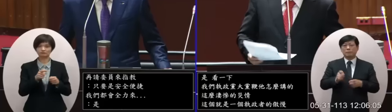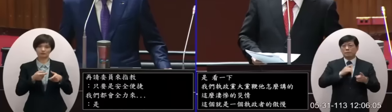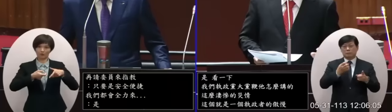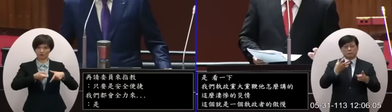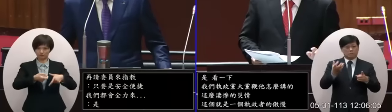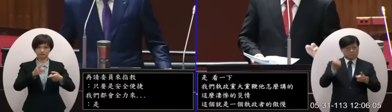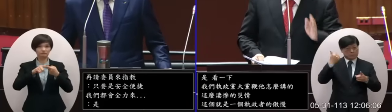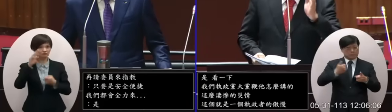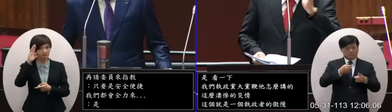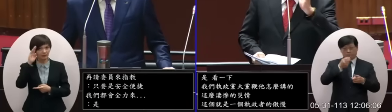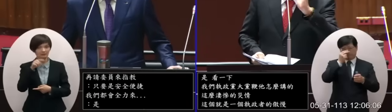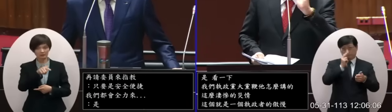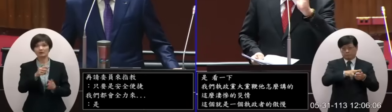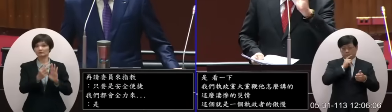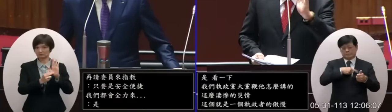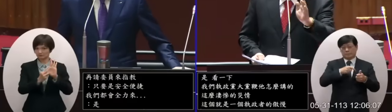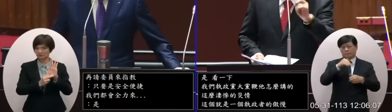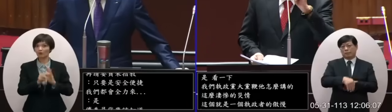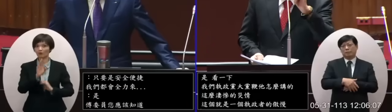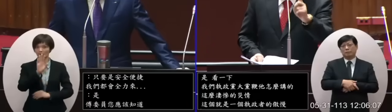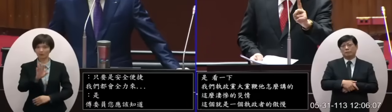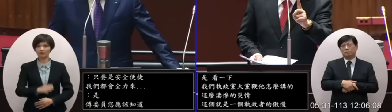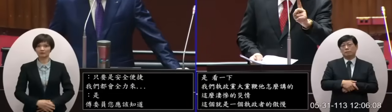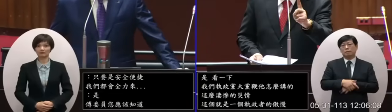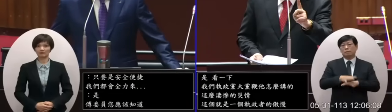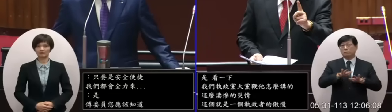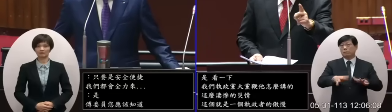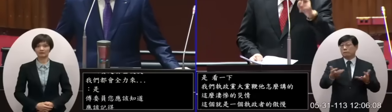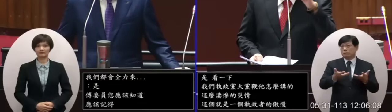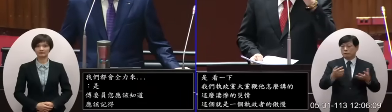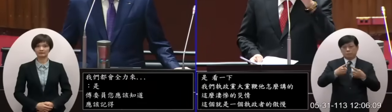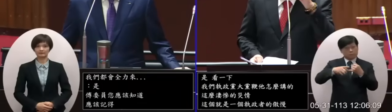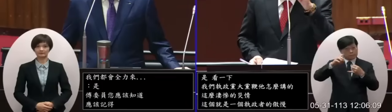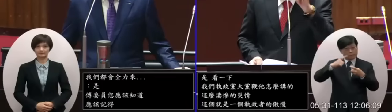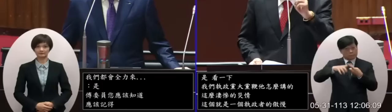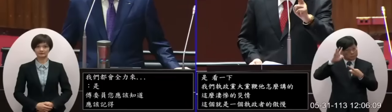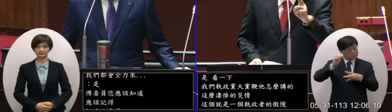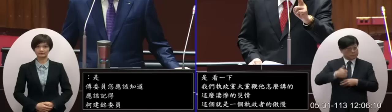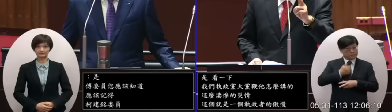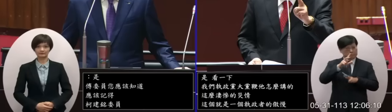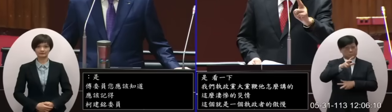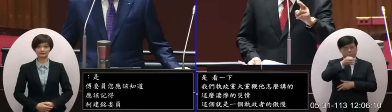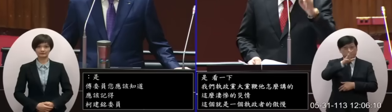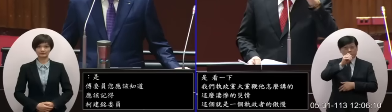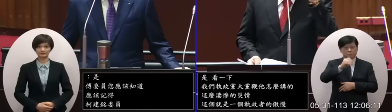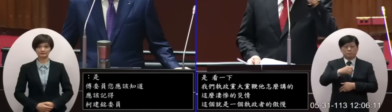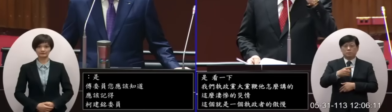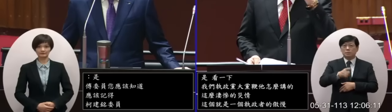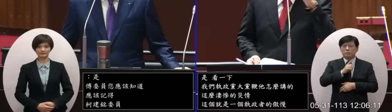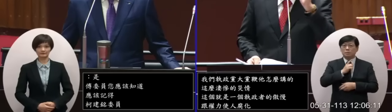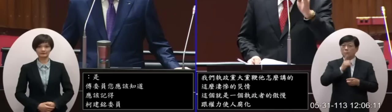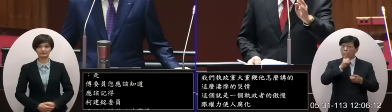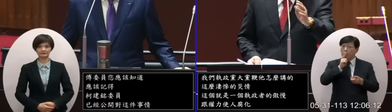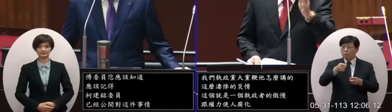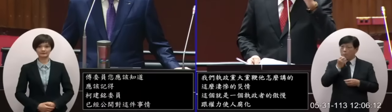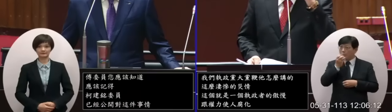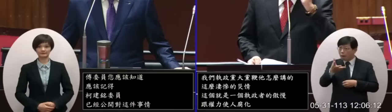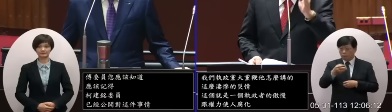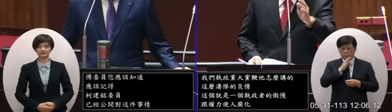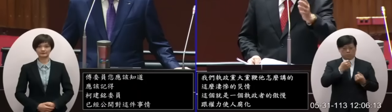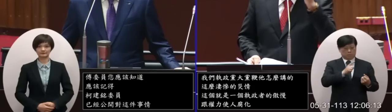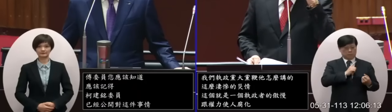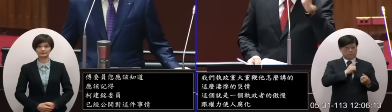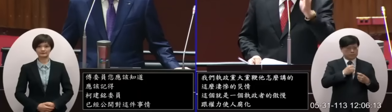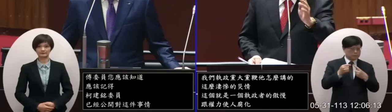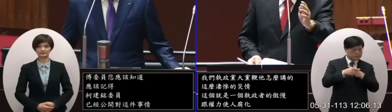情有他的态度。跟大家 道歉是一件事情，有没有诚心是一件事情，还是讲这句话是发生于他的